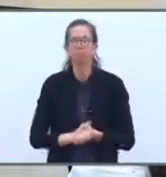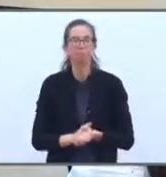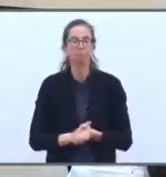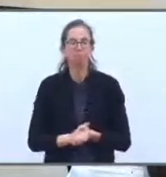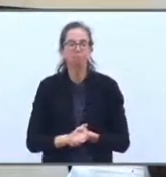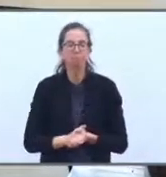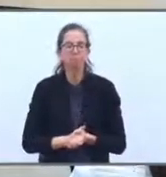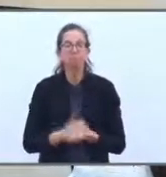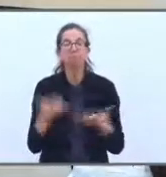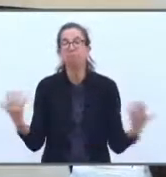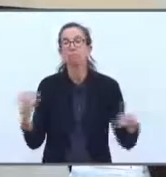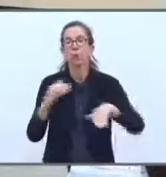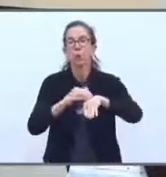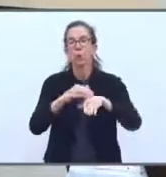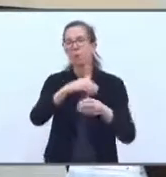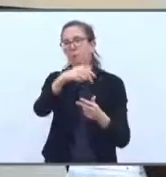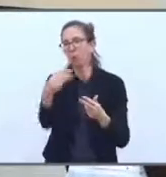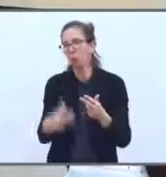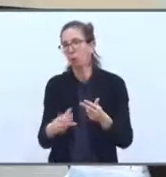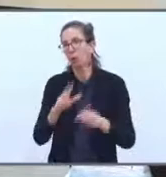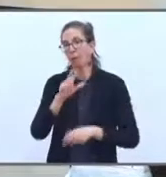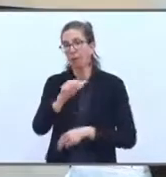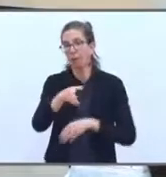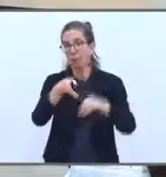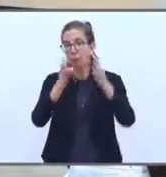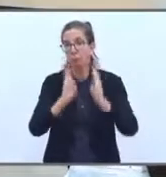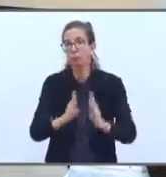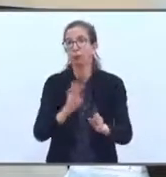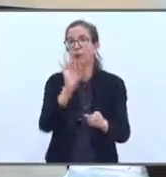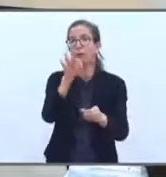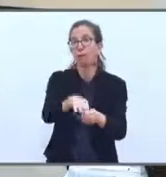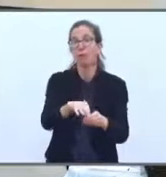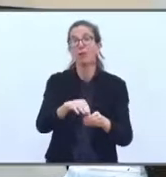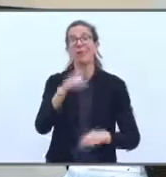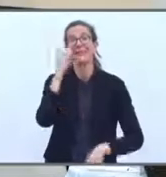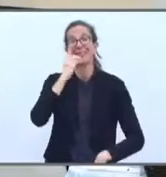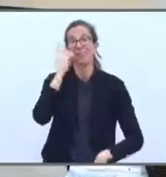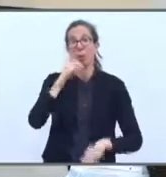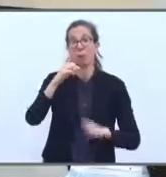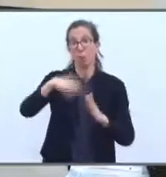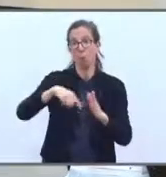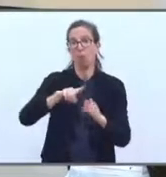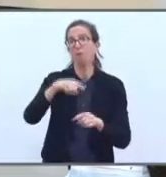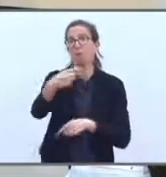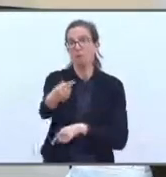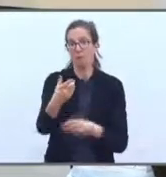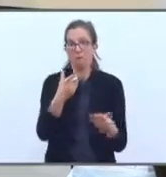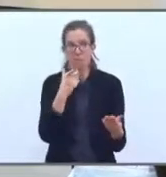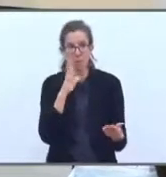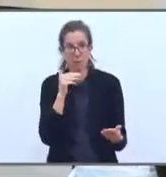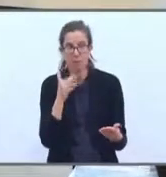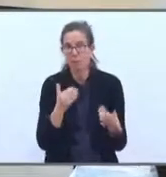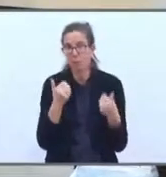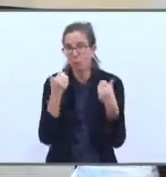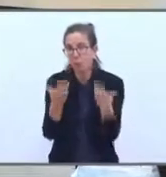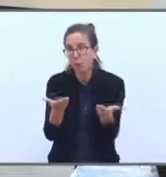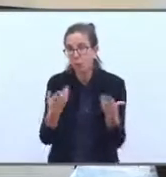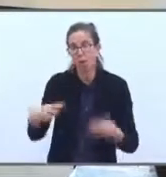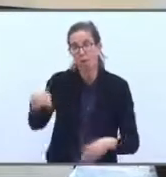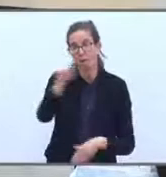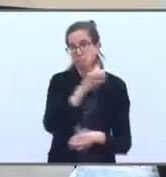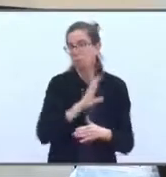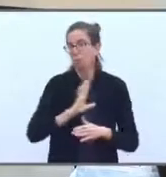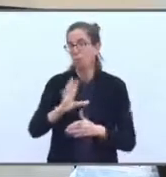du Conseil métropolitain du mois de décembre. Donc je vous invite à ce moment-là à vous engager librement dans ce débat